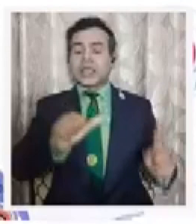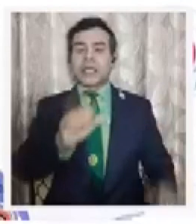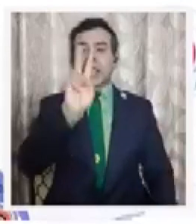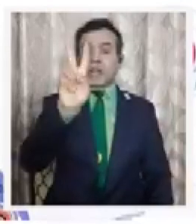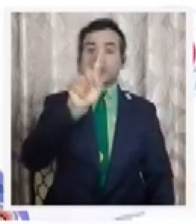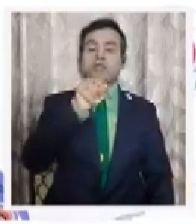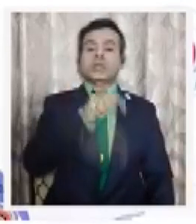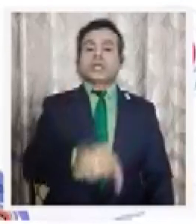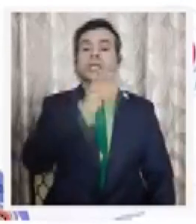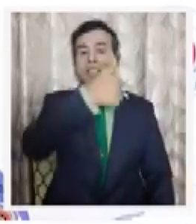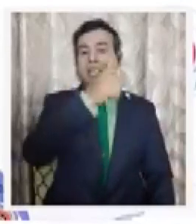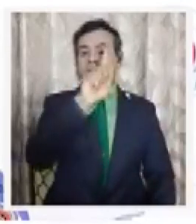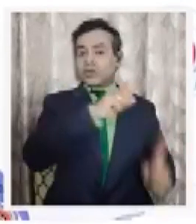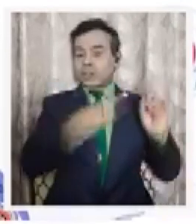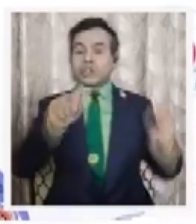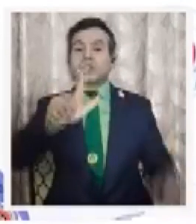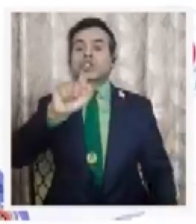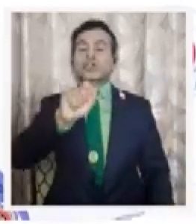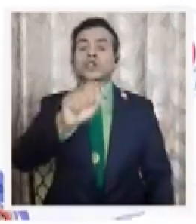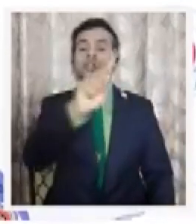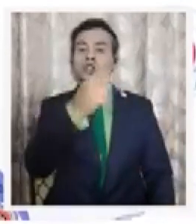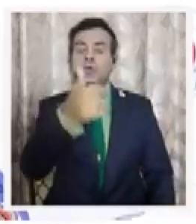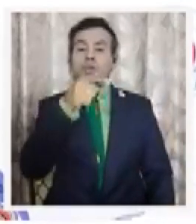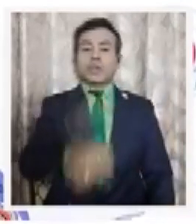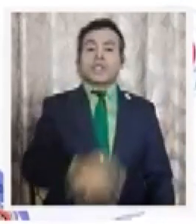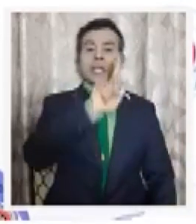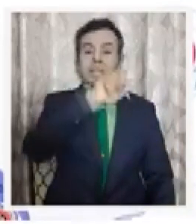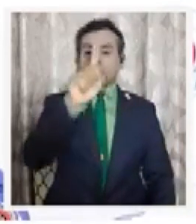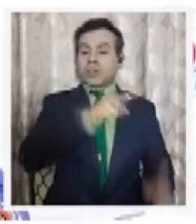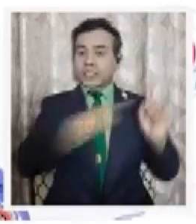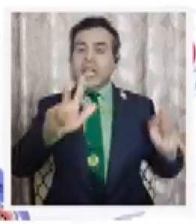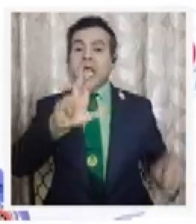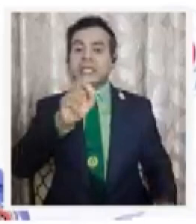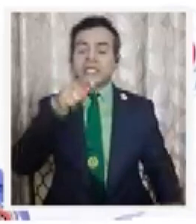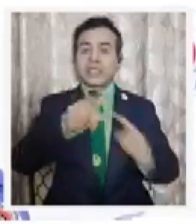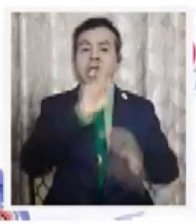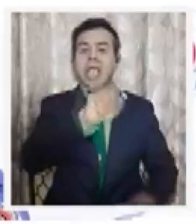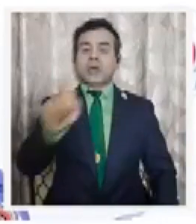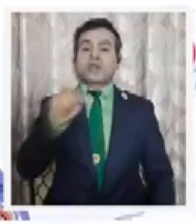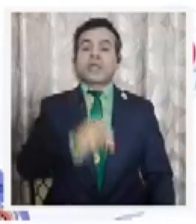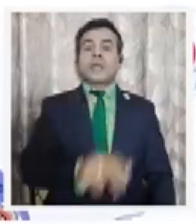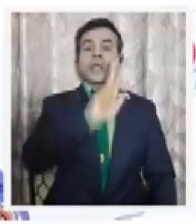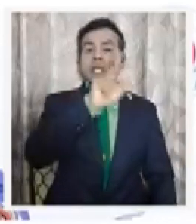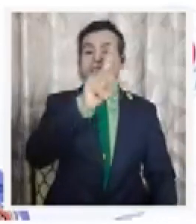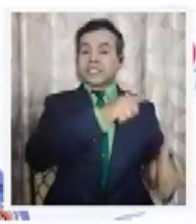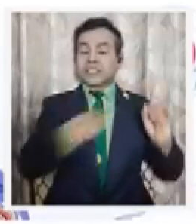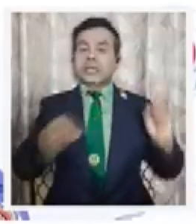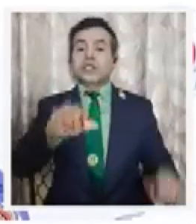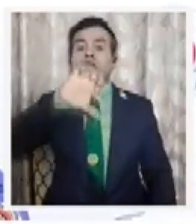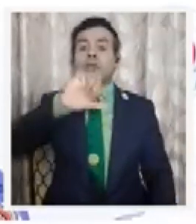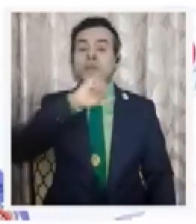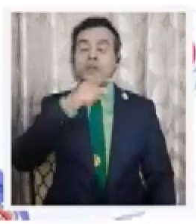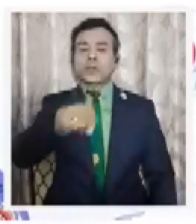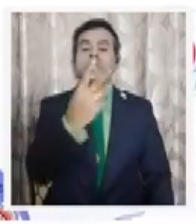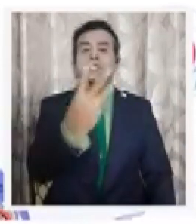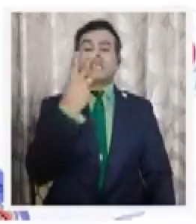জন, 41 থেকে 50 6 জন, 51 থেকে 60 21 জন, 61 থেকে 70 16 জন, 71 থেকে 80